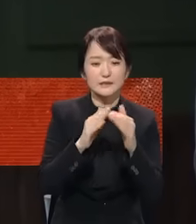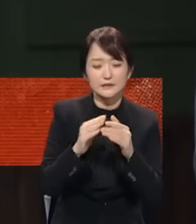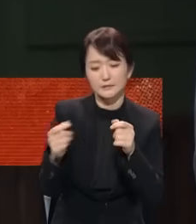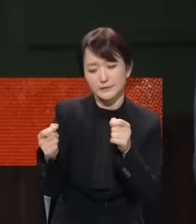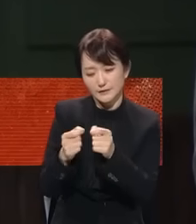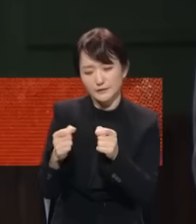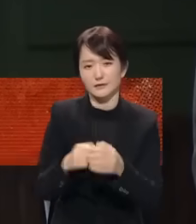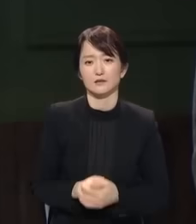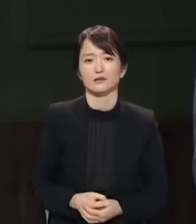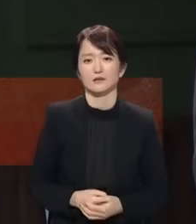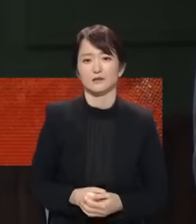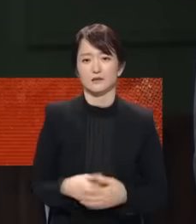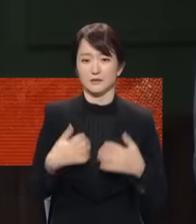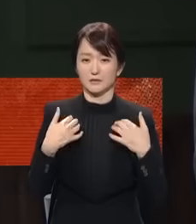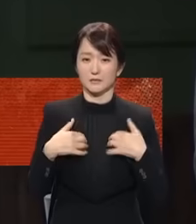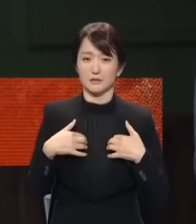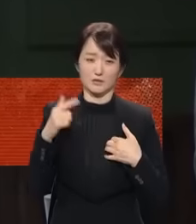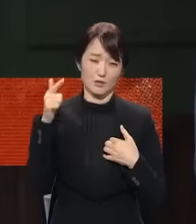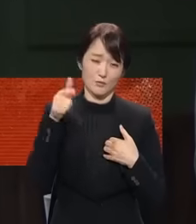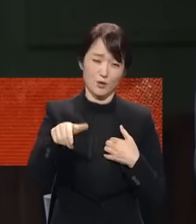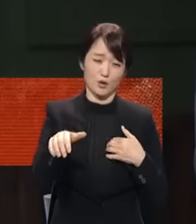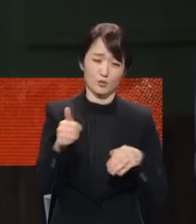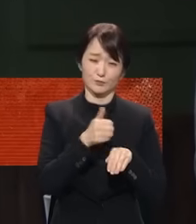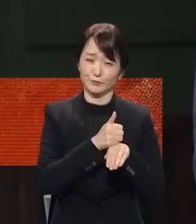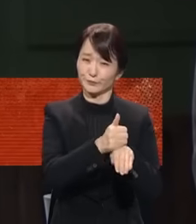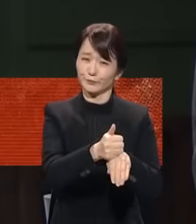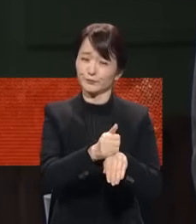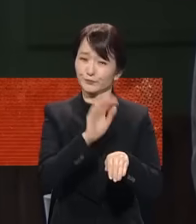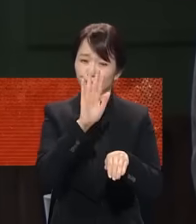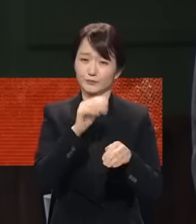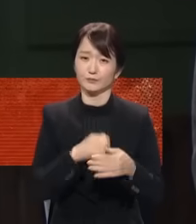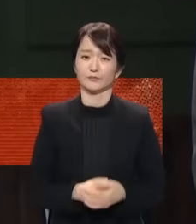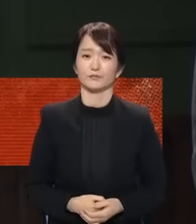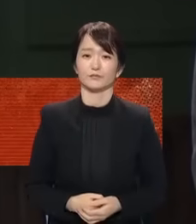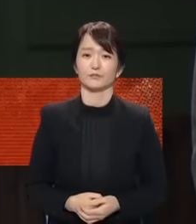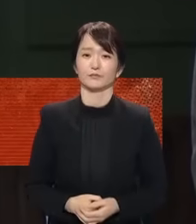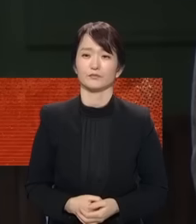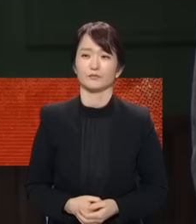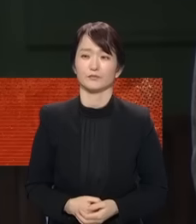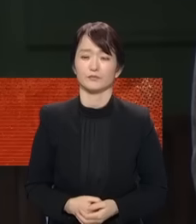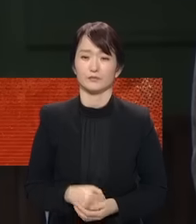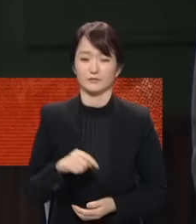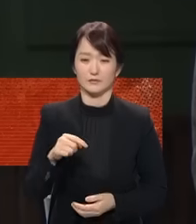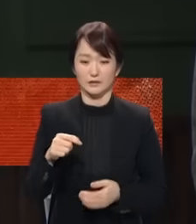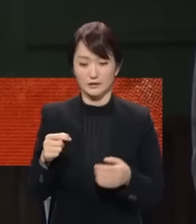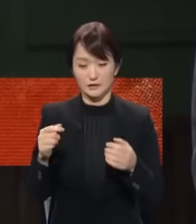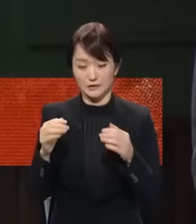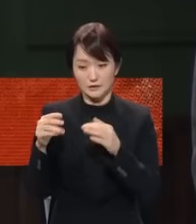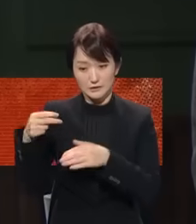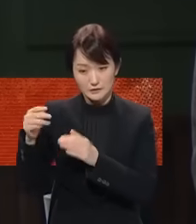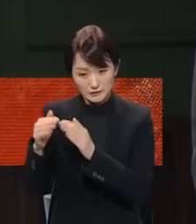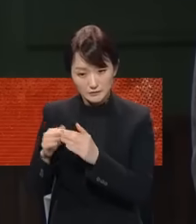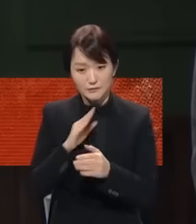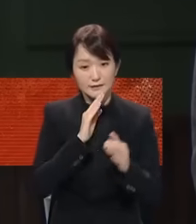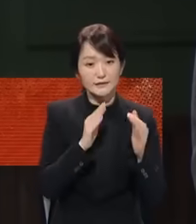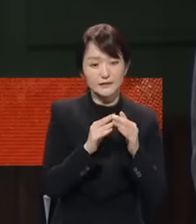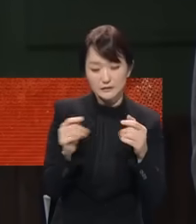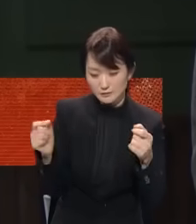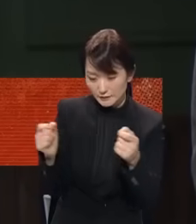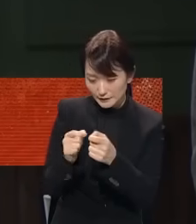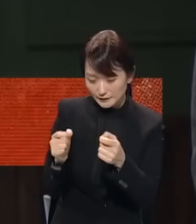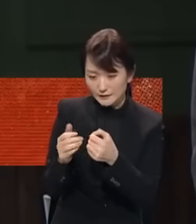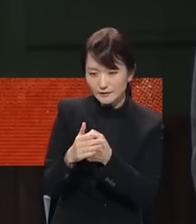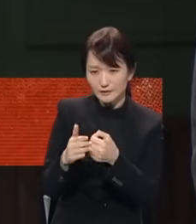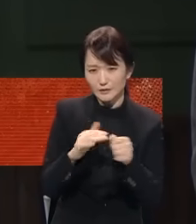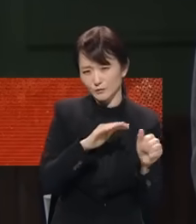뭐 장거리 이동해야 된다 그런 부담이 있는 건 아닌데 평소에 또 그런 만큼 많이 불려 다니기도 합니다. 그리고 또 이 형님네 부부